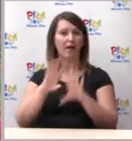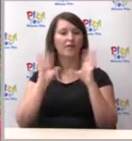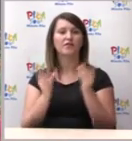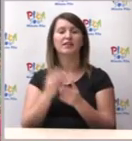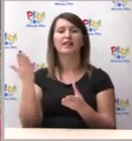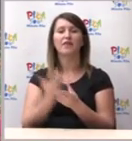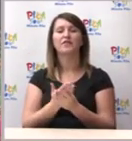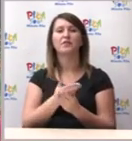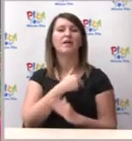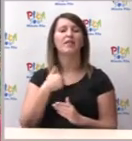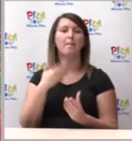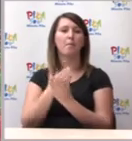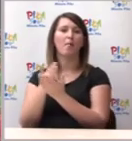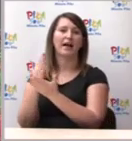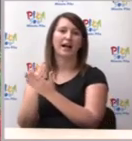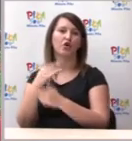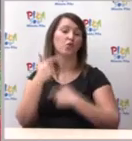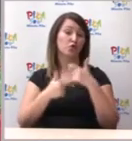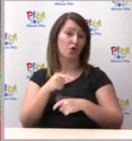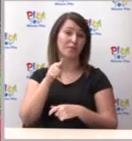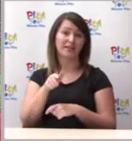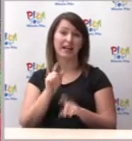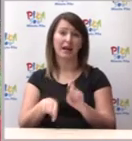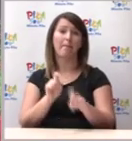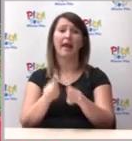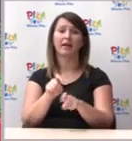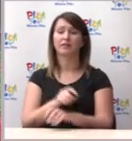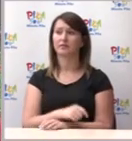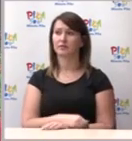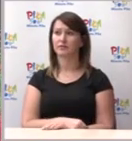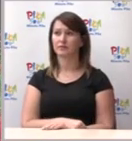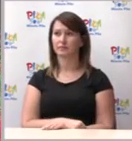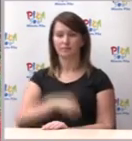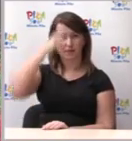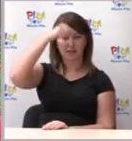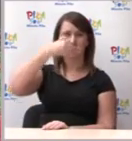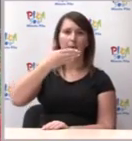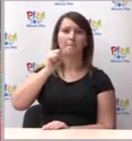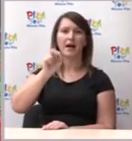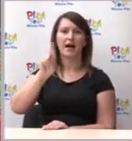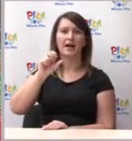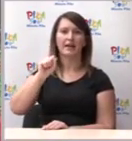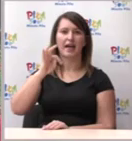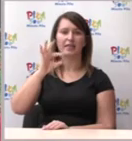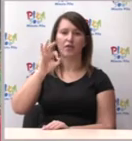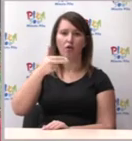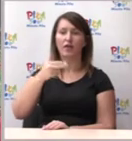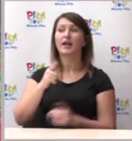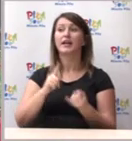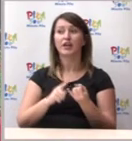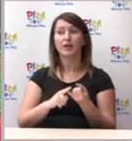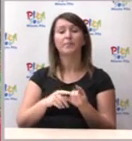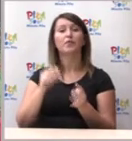byśmy nie byli w stanie takiej imprezy zorganizować. Oczywiście na końcu wymieniam głównego sponsora Philipsa,